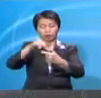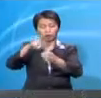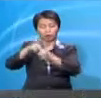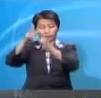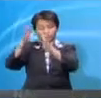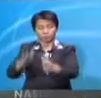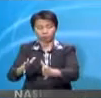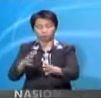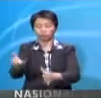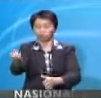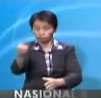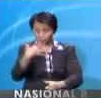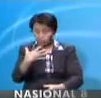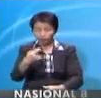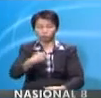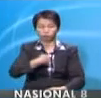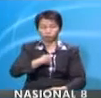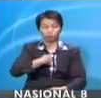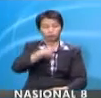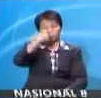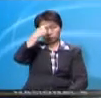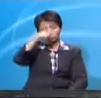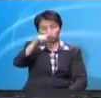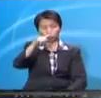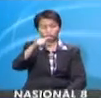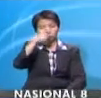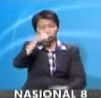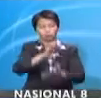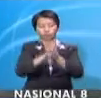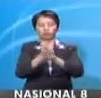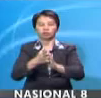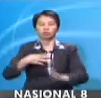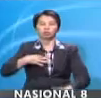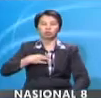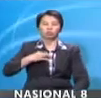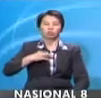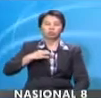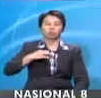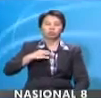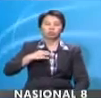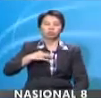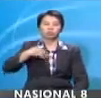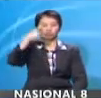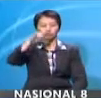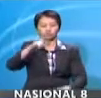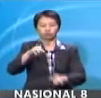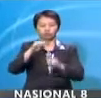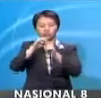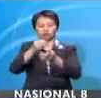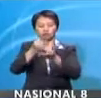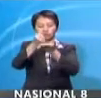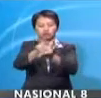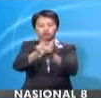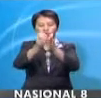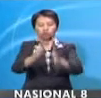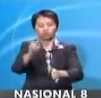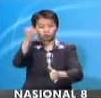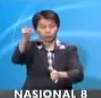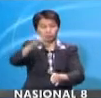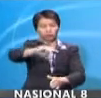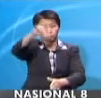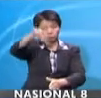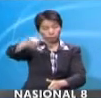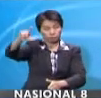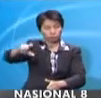Kayuhan telah memaklumkan kepada saya untuk menjadi sukarelawan bagi misi membantu mangsa gempa bumi di